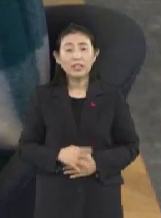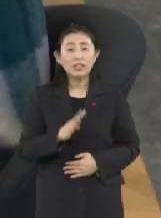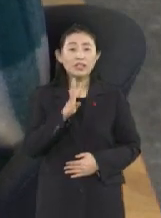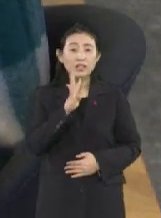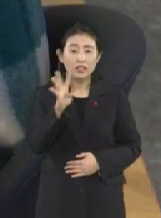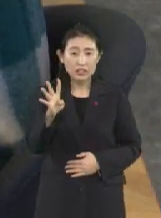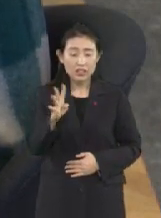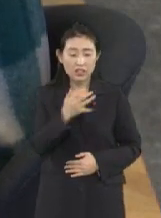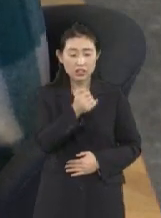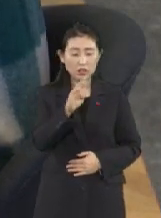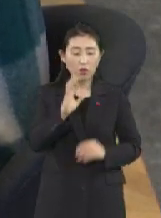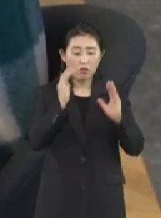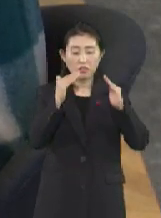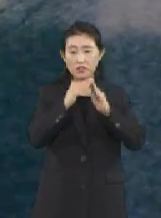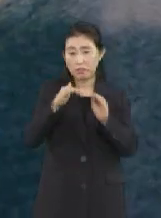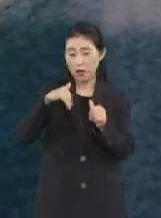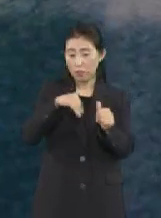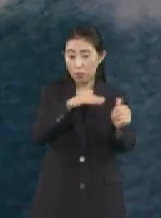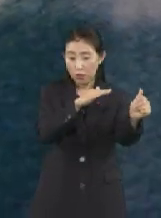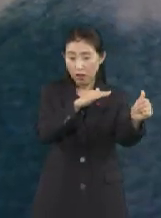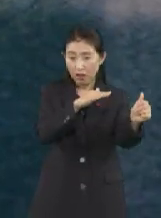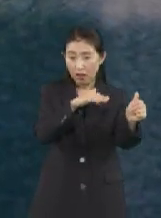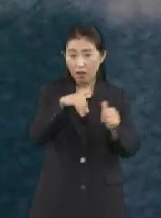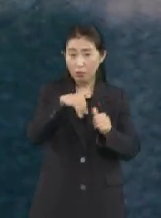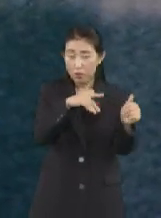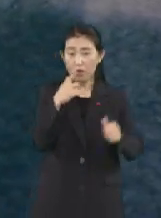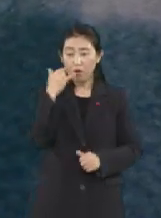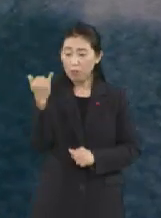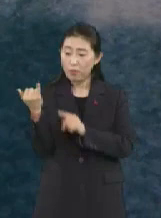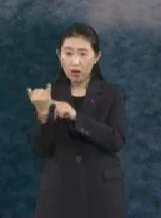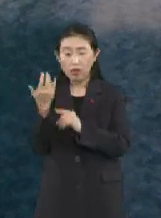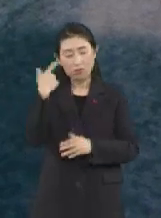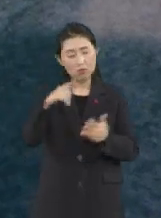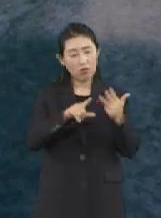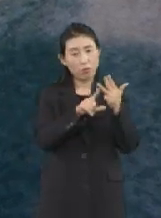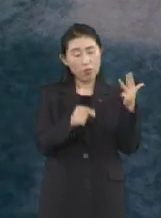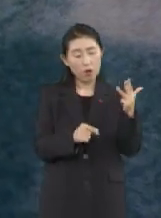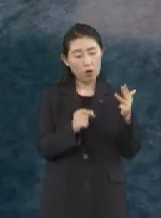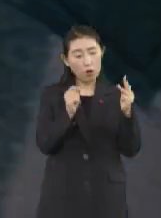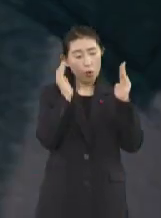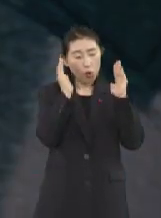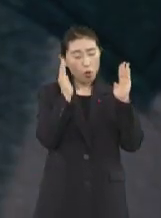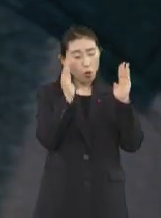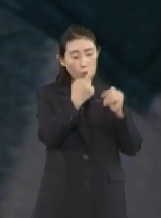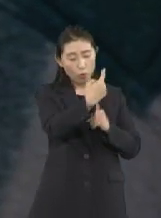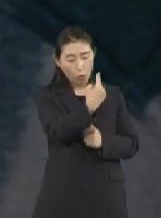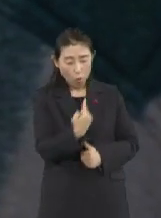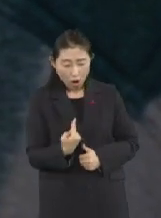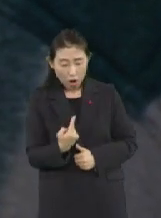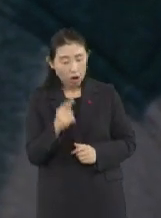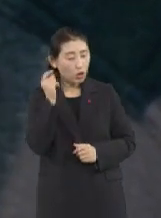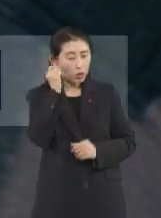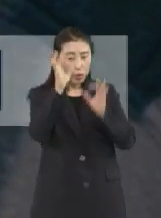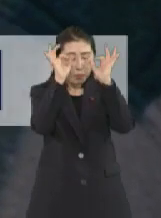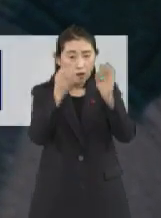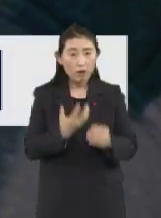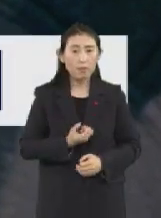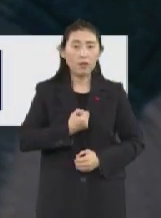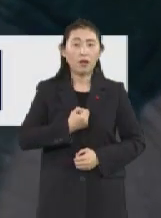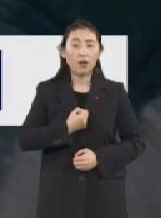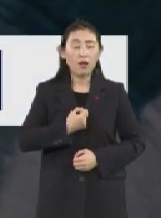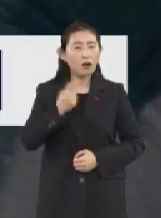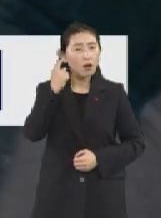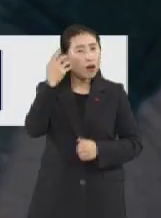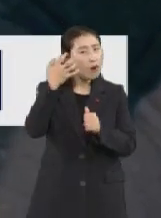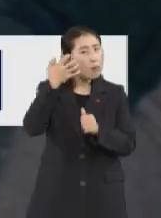4살 아이를 세종의 한 어린이집에 보내던 학부모 김모 씨는 지난 8월 하원한 아이의 귀를 보고 깜짝 놀랐습니다.